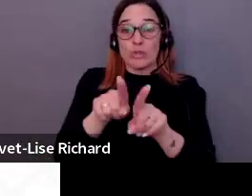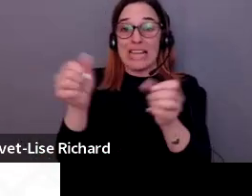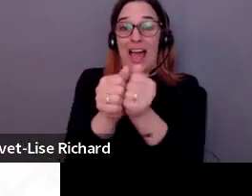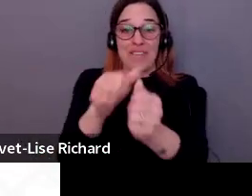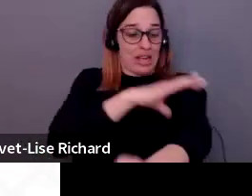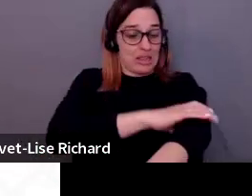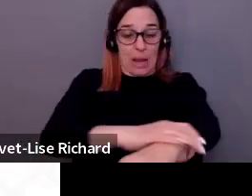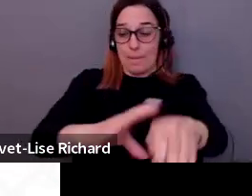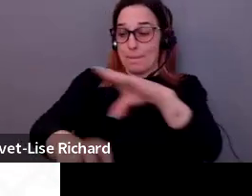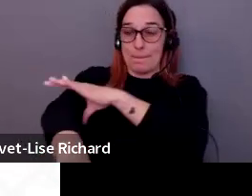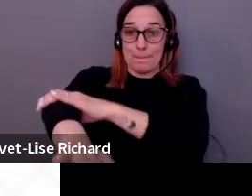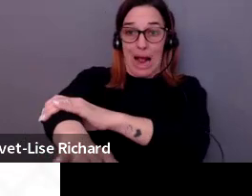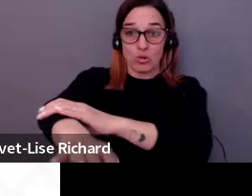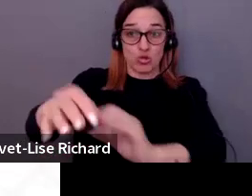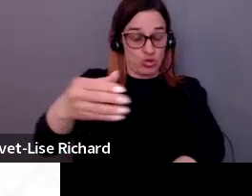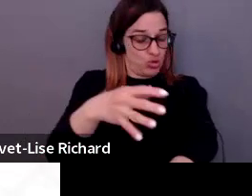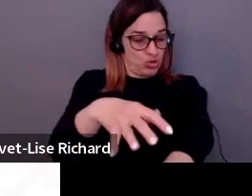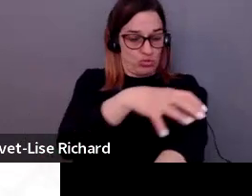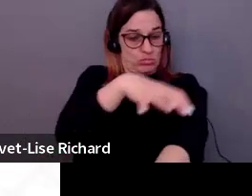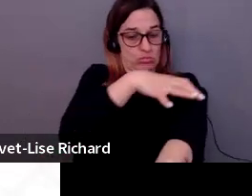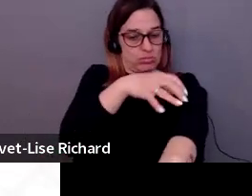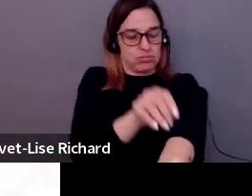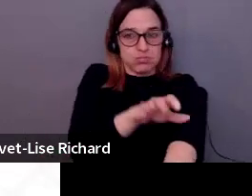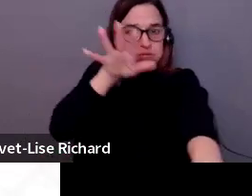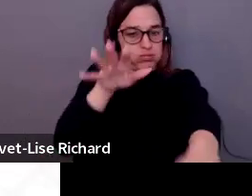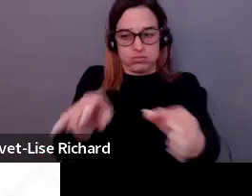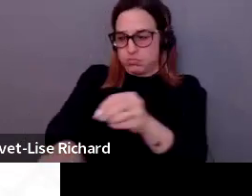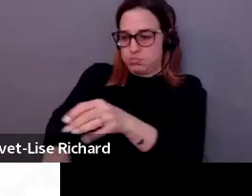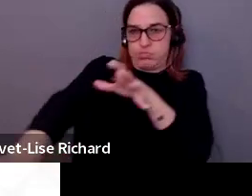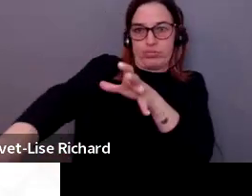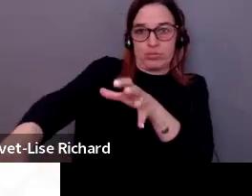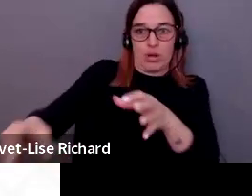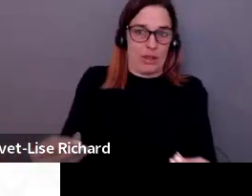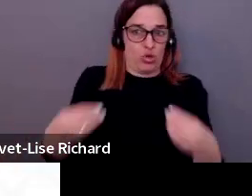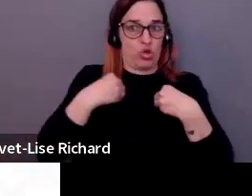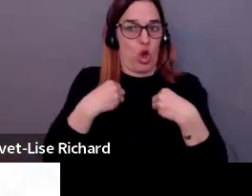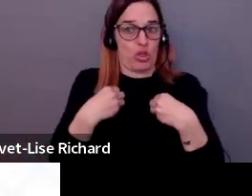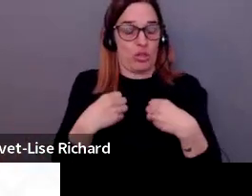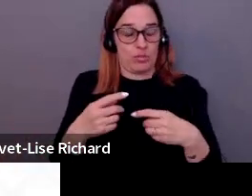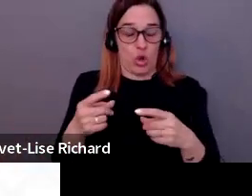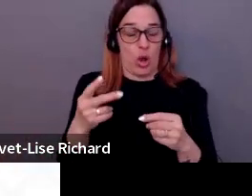de détails, parce que ça va arriver à la hauteur des hanches, encore une fois, puis ça va donner du volume.